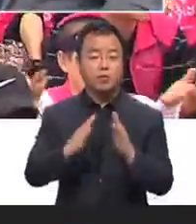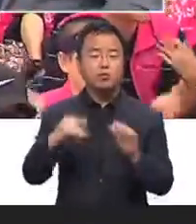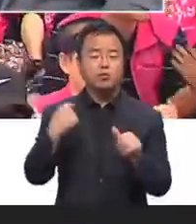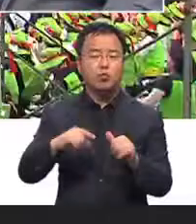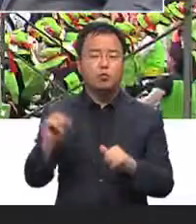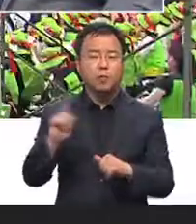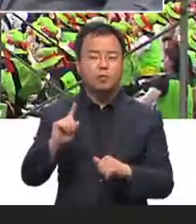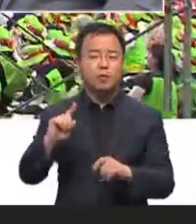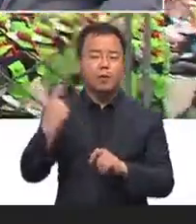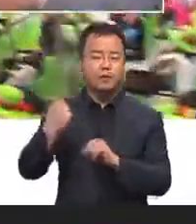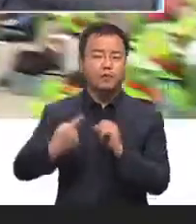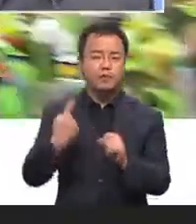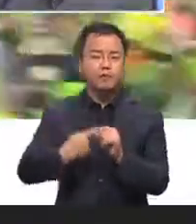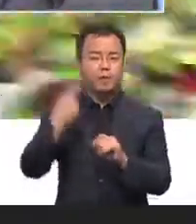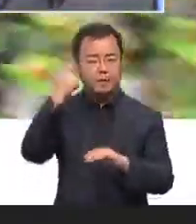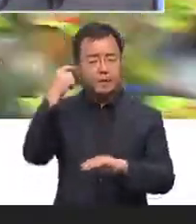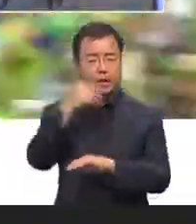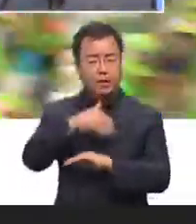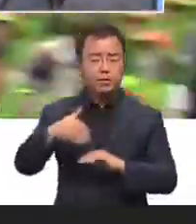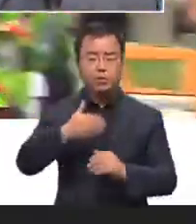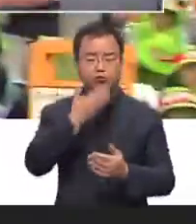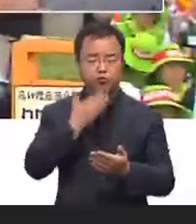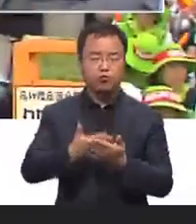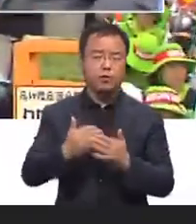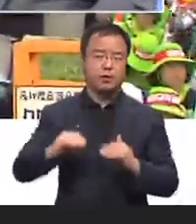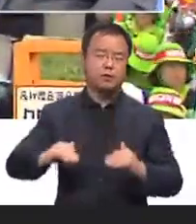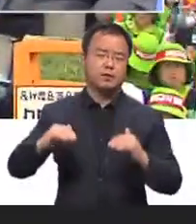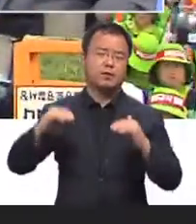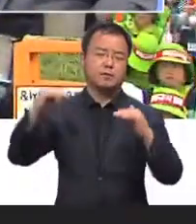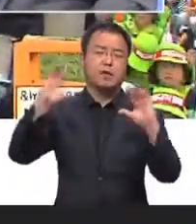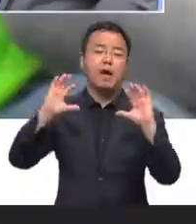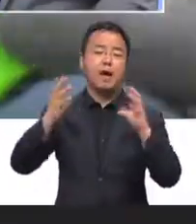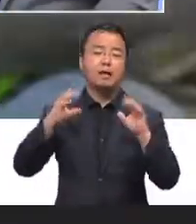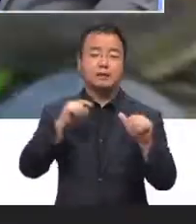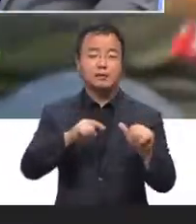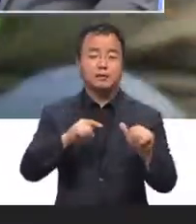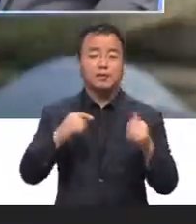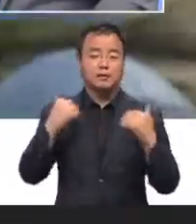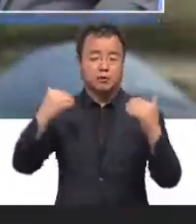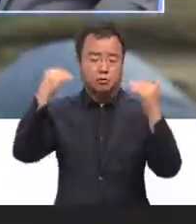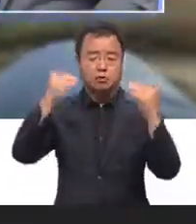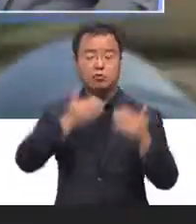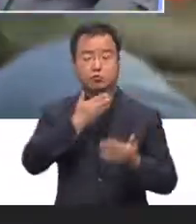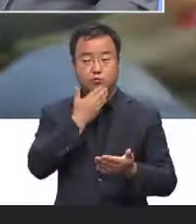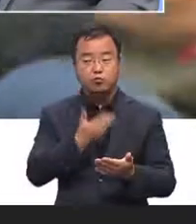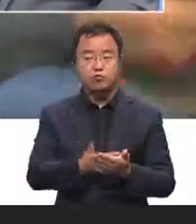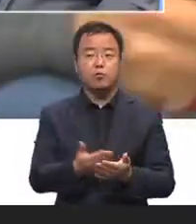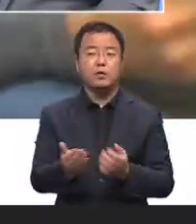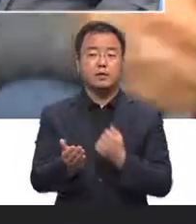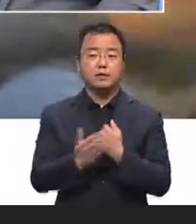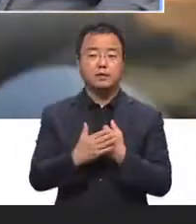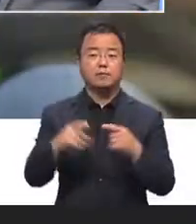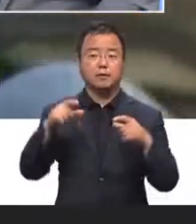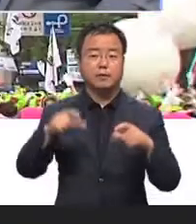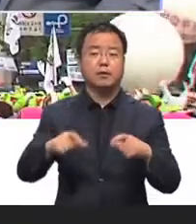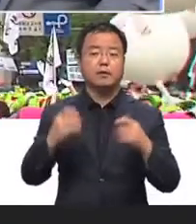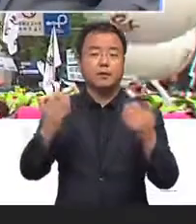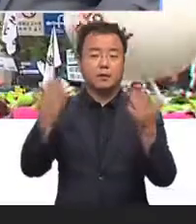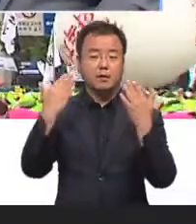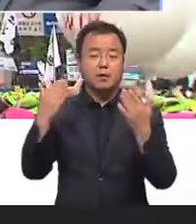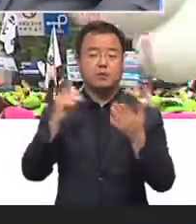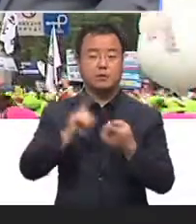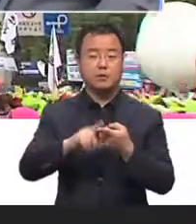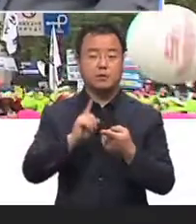게 뭡니까 백련지 되게 교육을 자라는 아이들에게 성장도 매우 죽나 문제입니다 그래서 어 단약 회 그